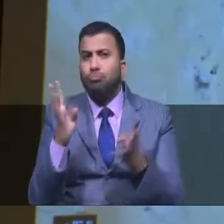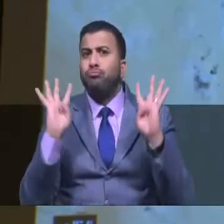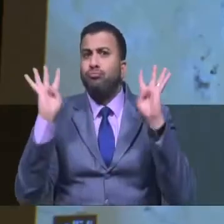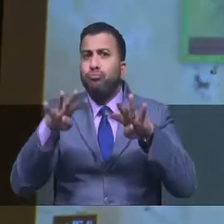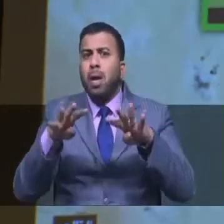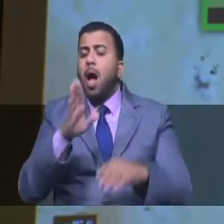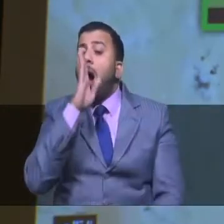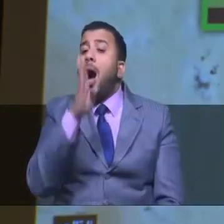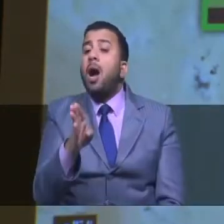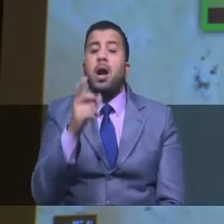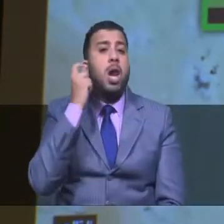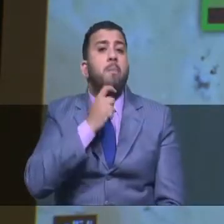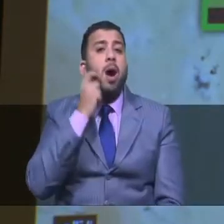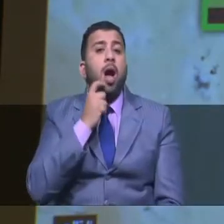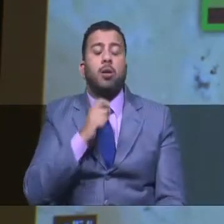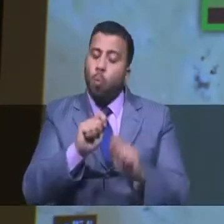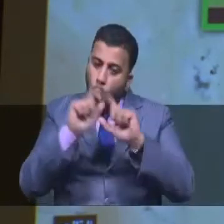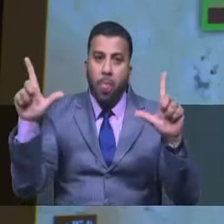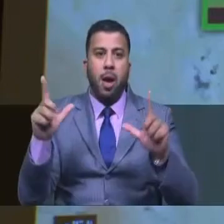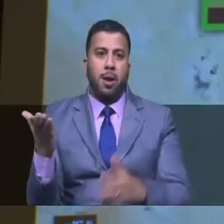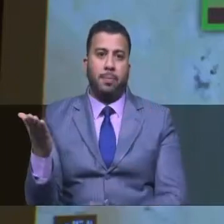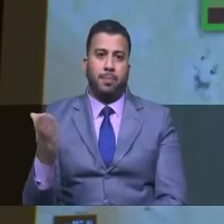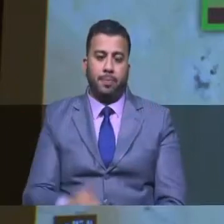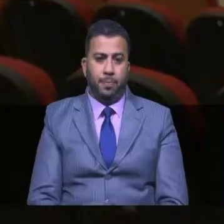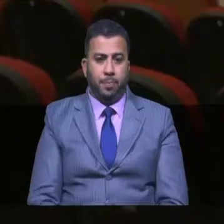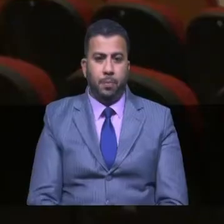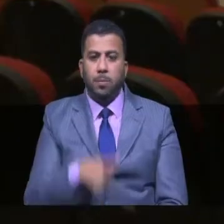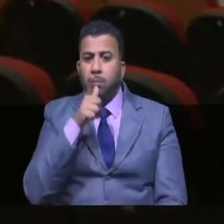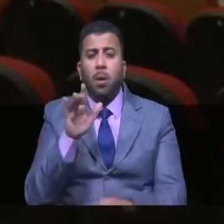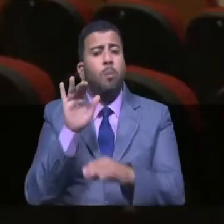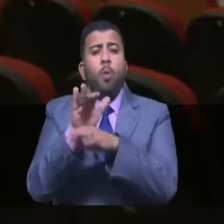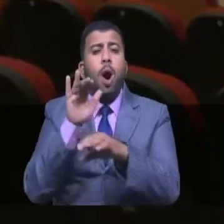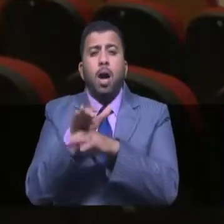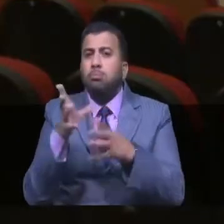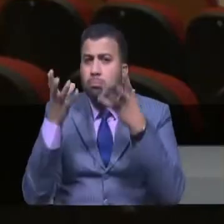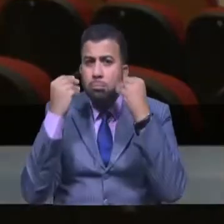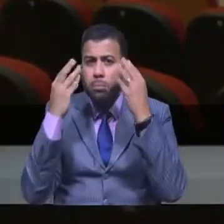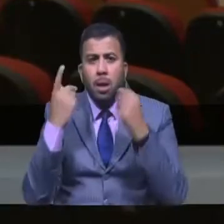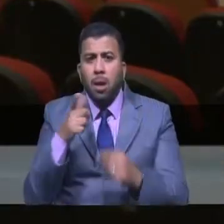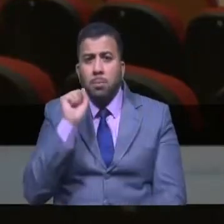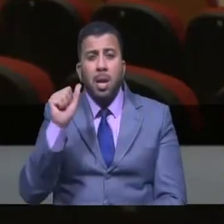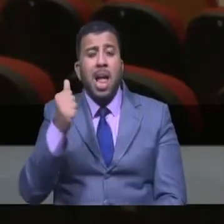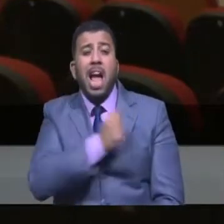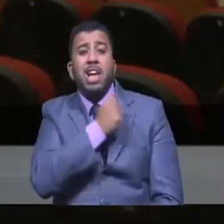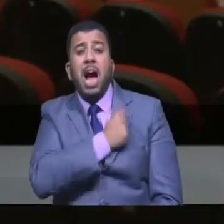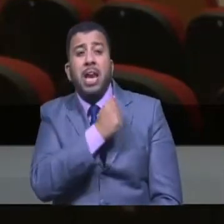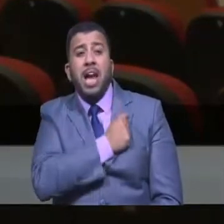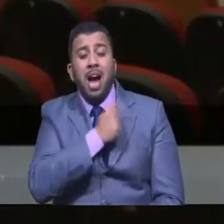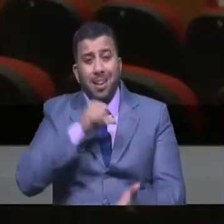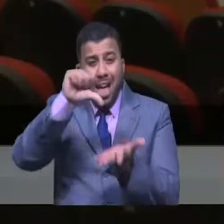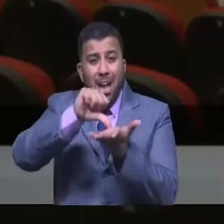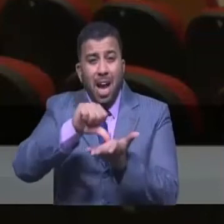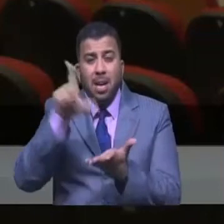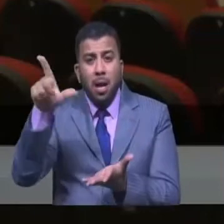حق إماراتي مثبت. استعرضنا في هذه الندوة الادعاءات الإيرانية في هذه الجزر،